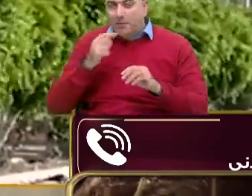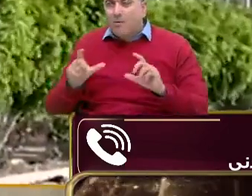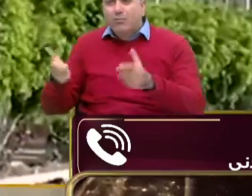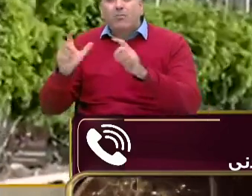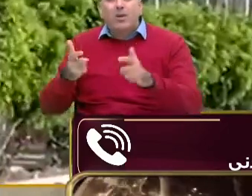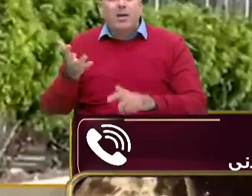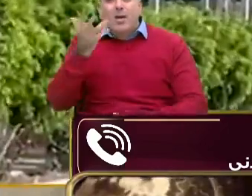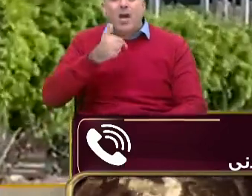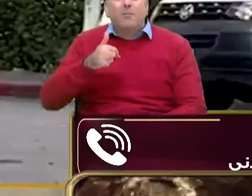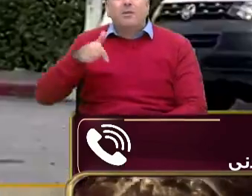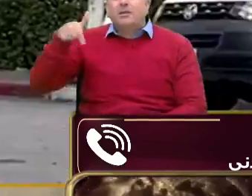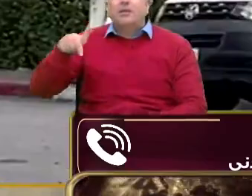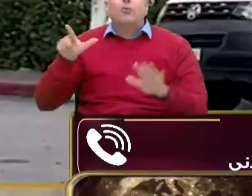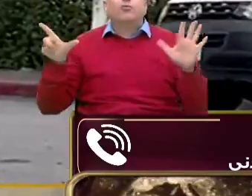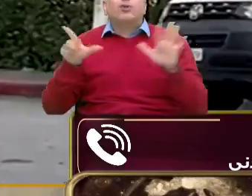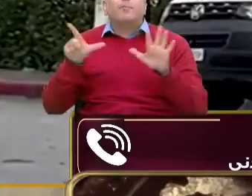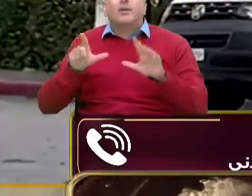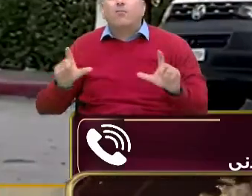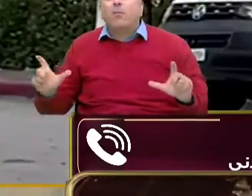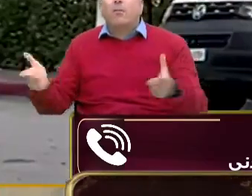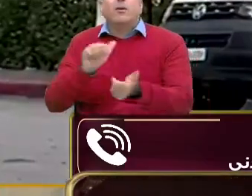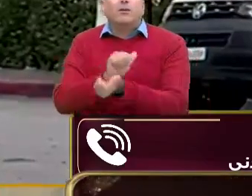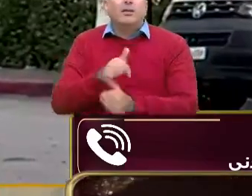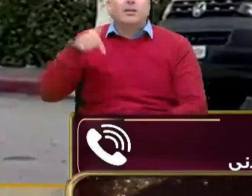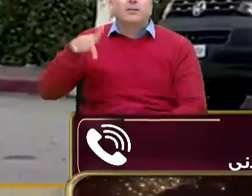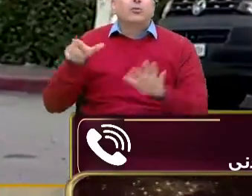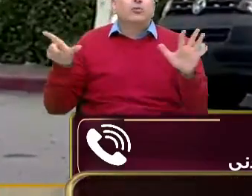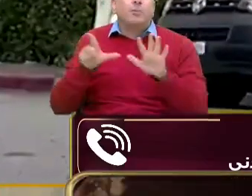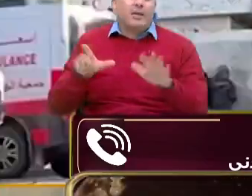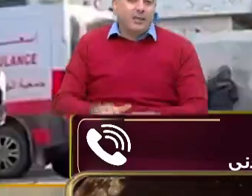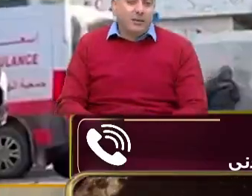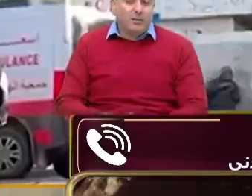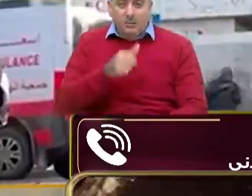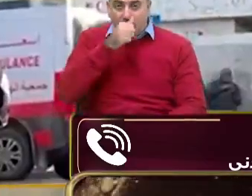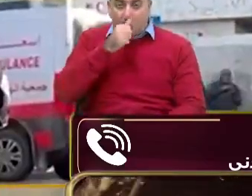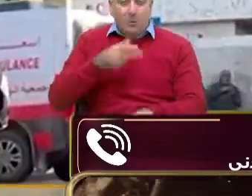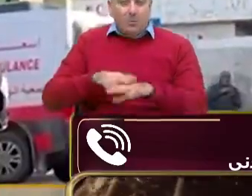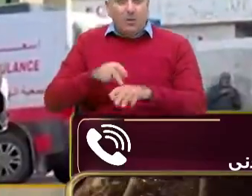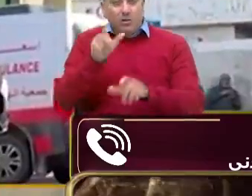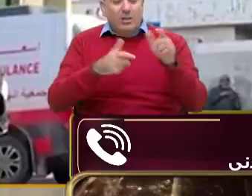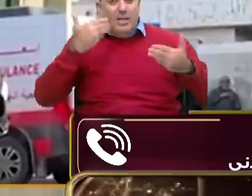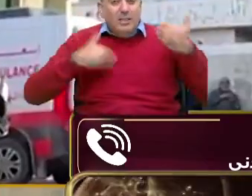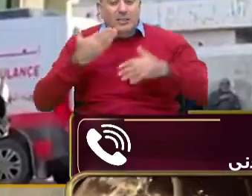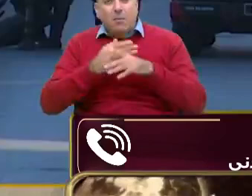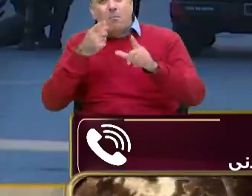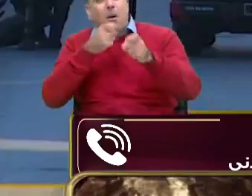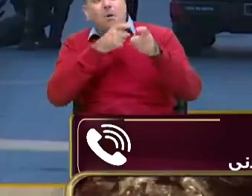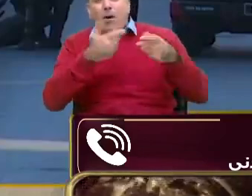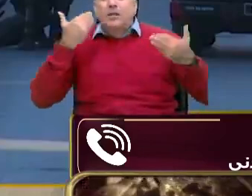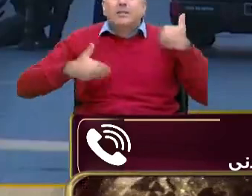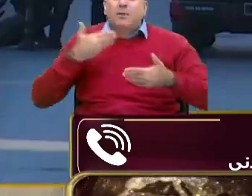يقارب 76 مواطنا والعديد من الإصابات برصاص الاحتلال.